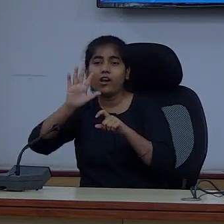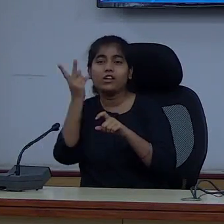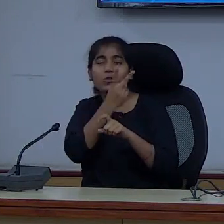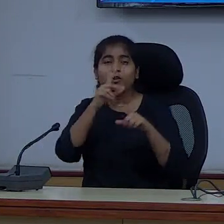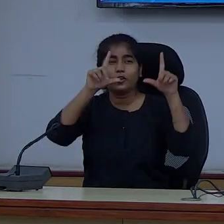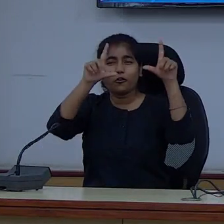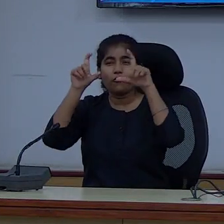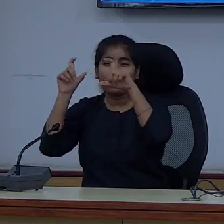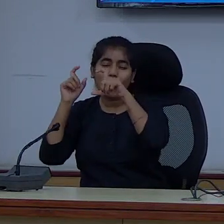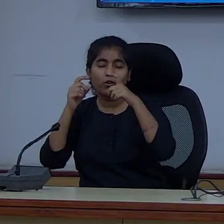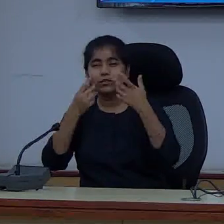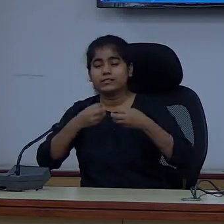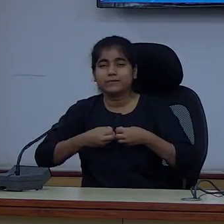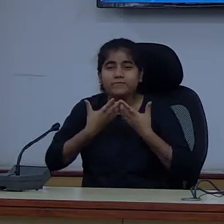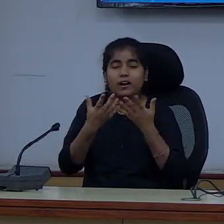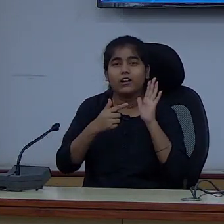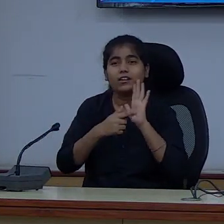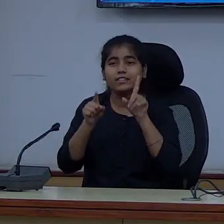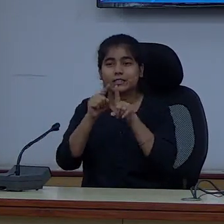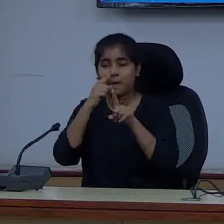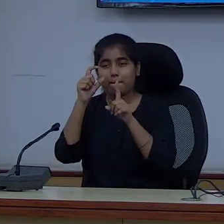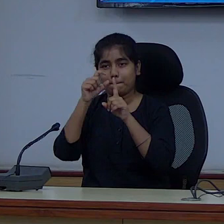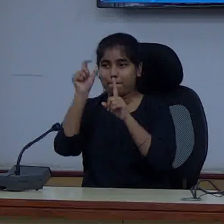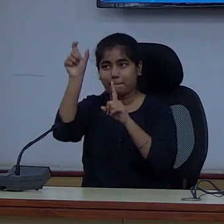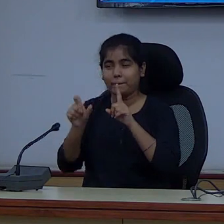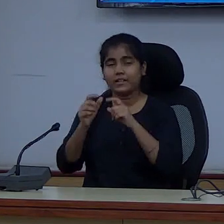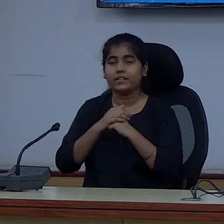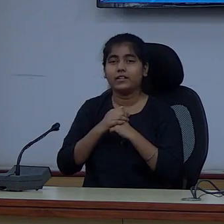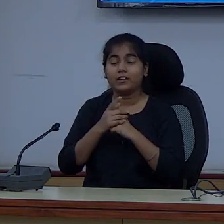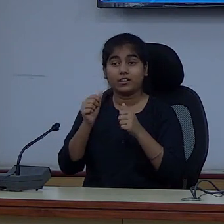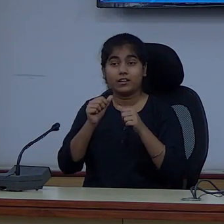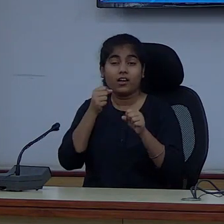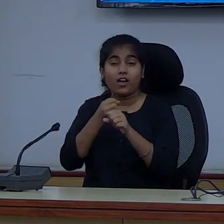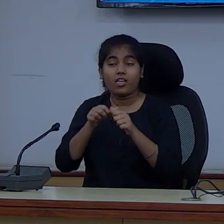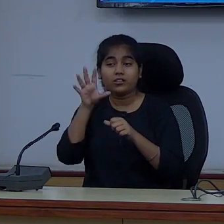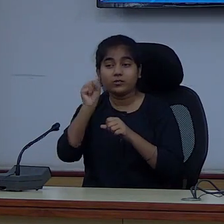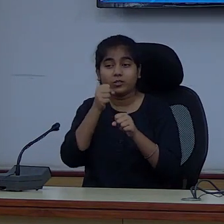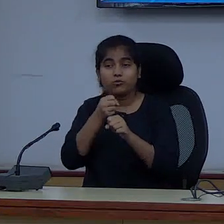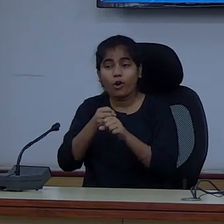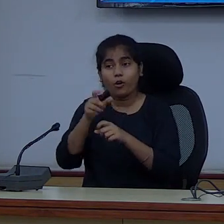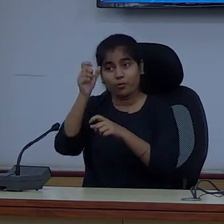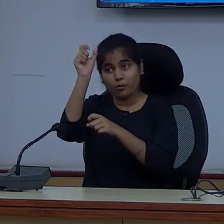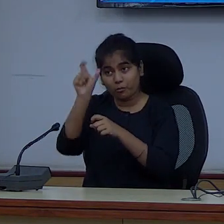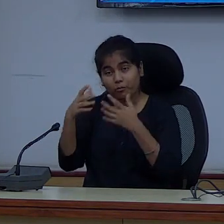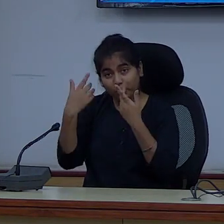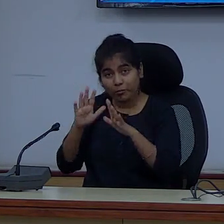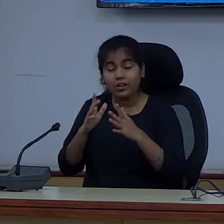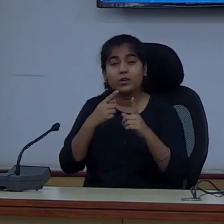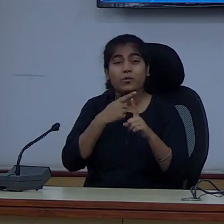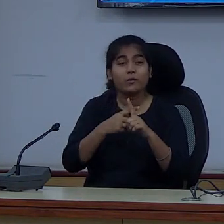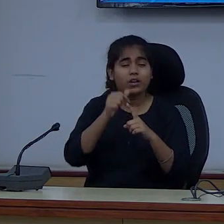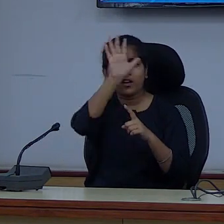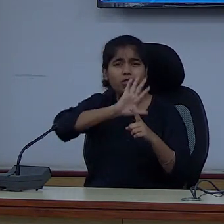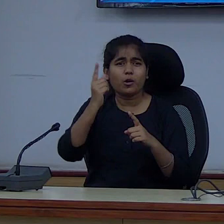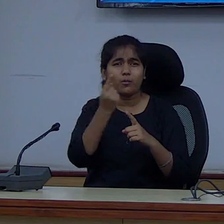भारती, एक अभी टर्म मैम ने भी बोला था, सुगम्य भारत और स्वच्छ भारत, उसकी तस्वीर को मैं चाहता हूँ कि थोड़ा सा और भी निखारें. और जैसे एक